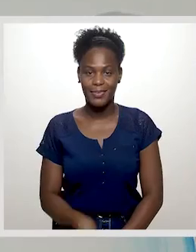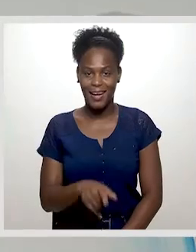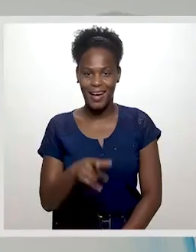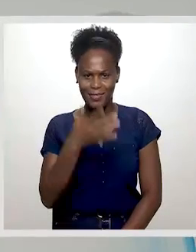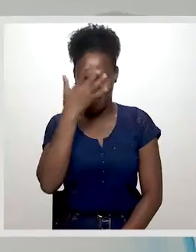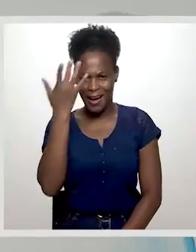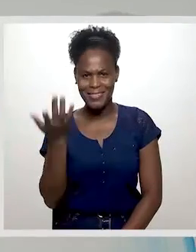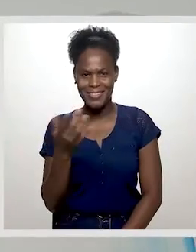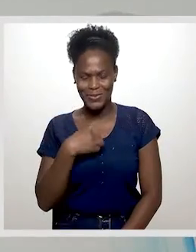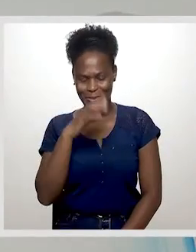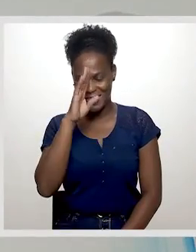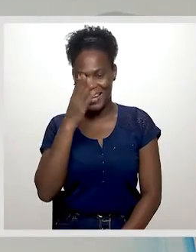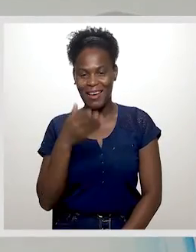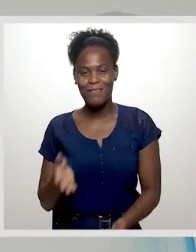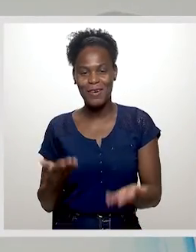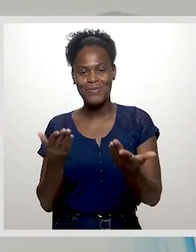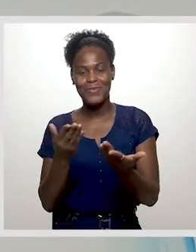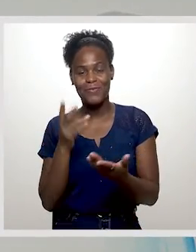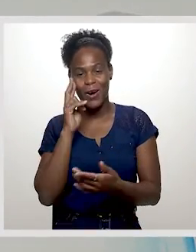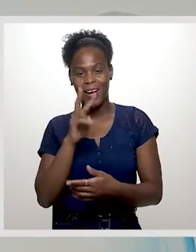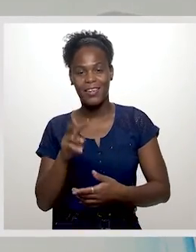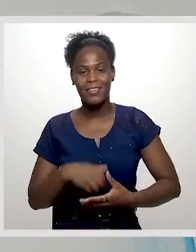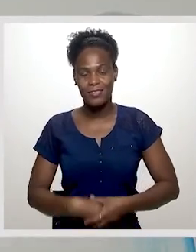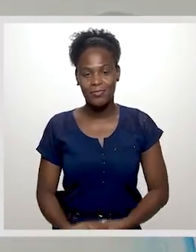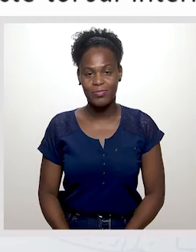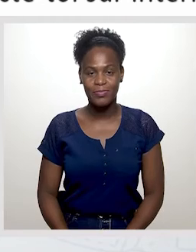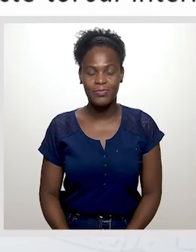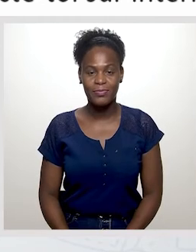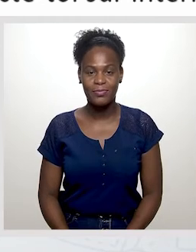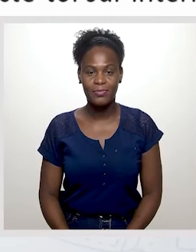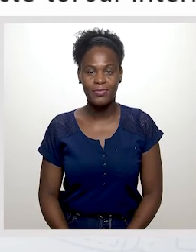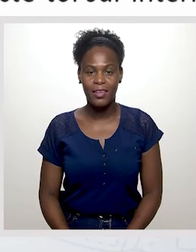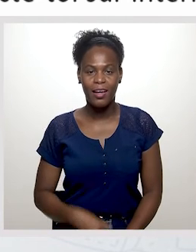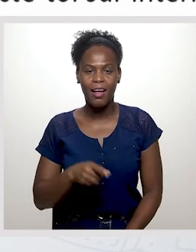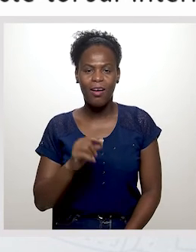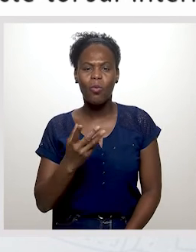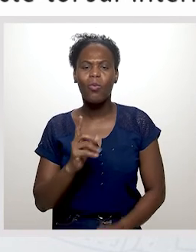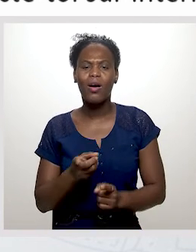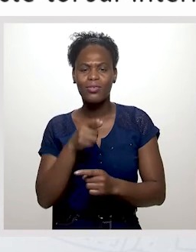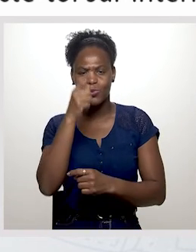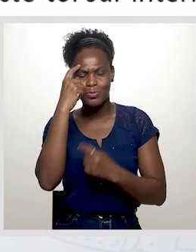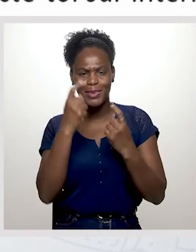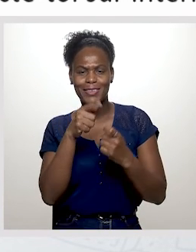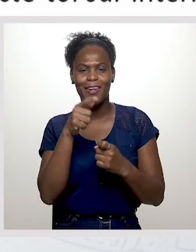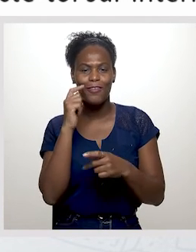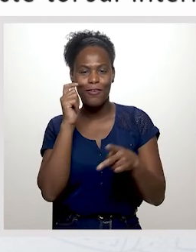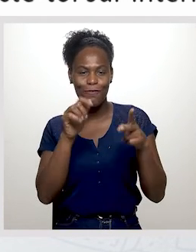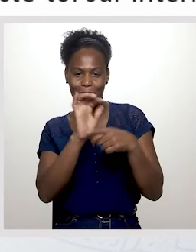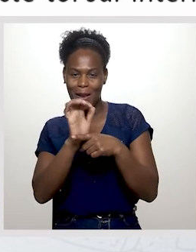Ça, c'était très facile, je sais. On y va, on va voir. Qu'est-ce que tu penses de ce